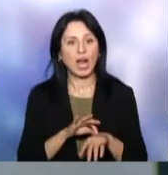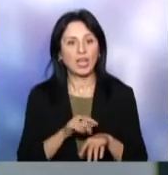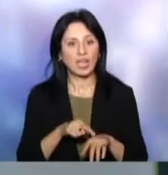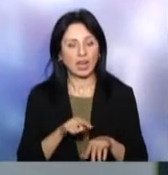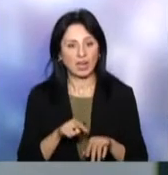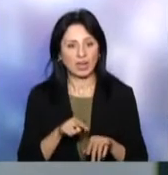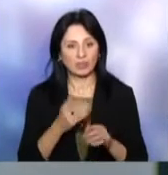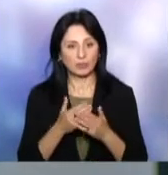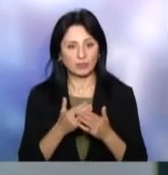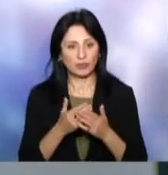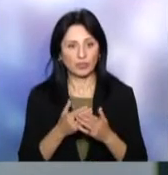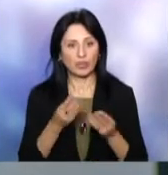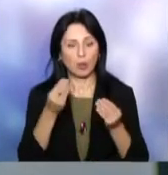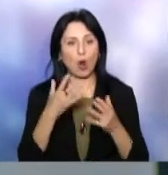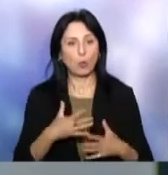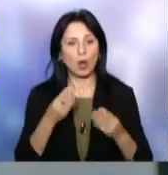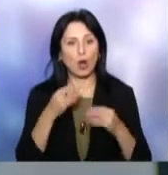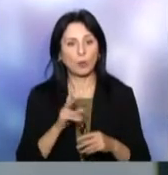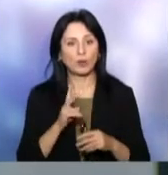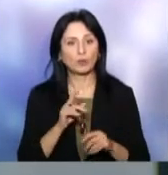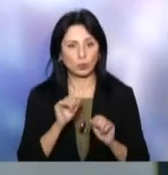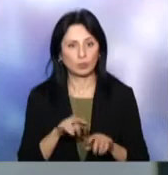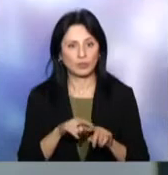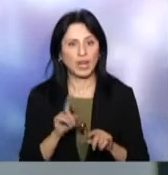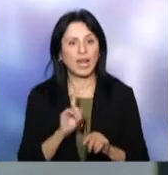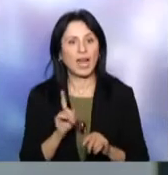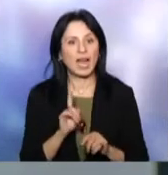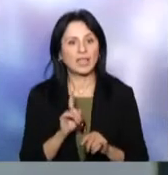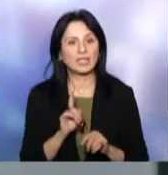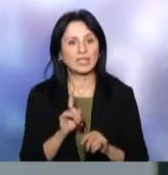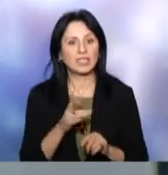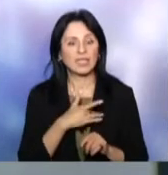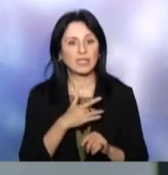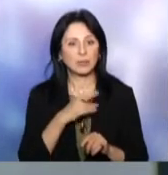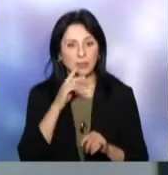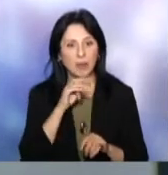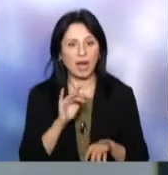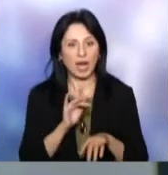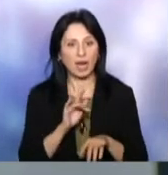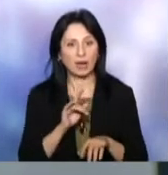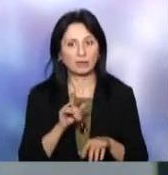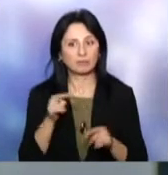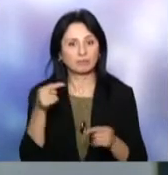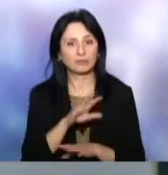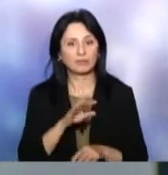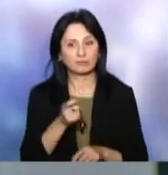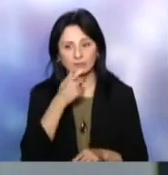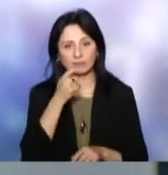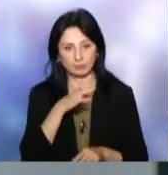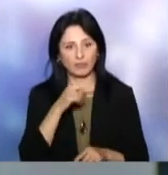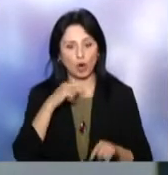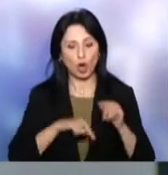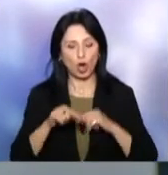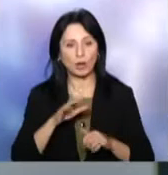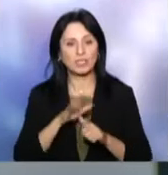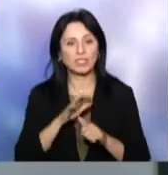გადახურება, გაუფლვა, შეიძლება რაღაცა ტიპის მედიკამენტებმაც, რომელიც იწვევენ ორგანიზმის